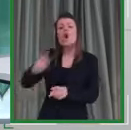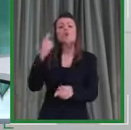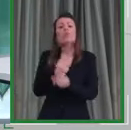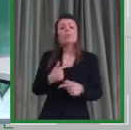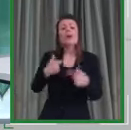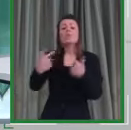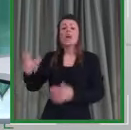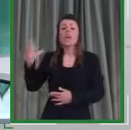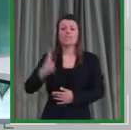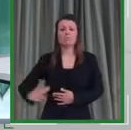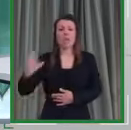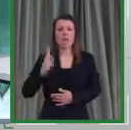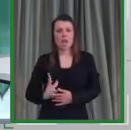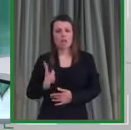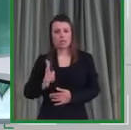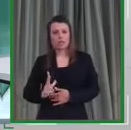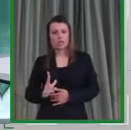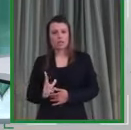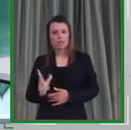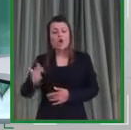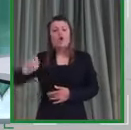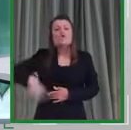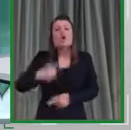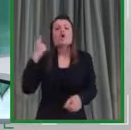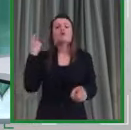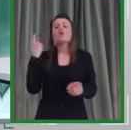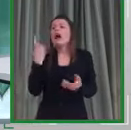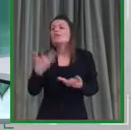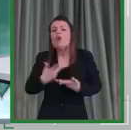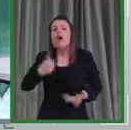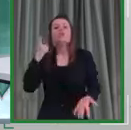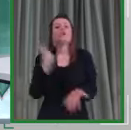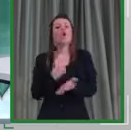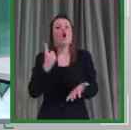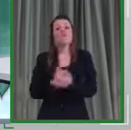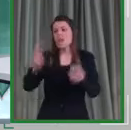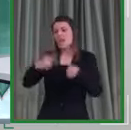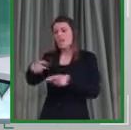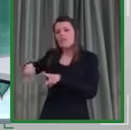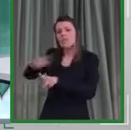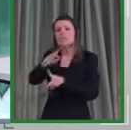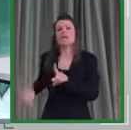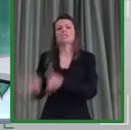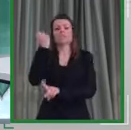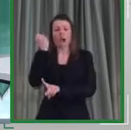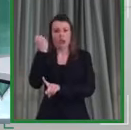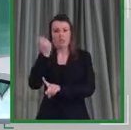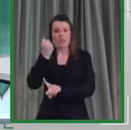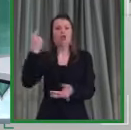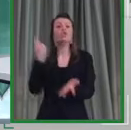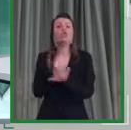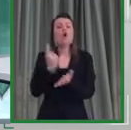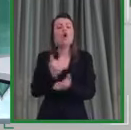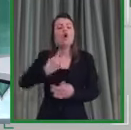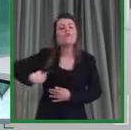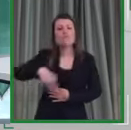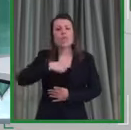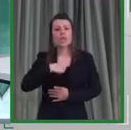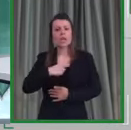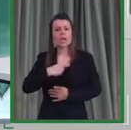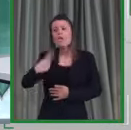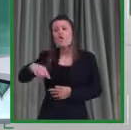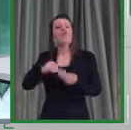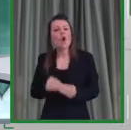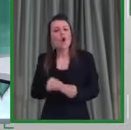noi abbiamo il dovere di provare a salvare quelle vite e per salvare quelle vite dobbiamo fare in modo che quegli ospedali siano ancora